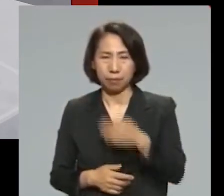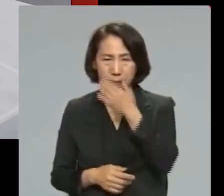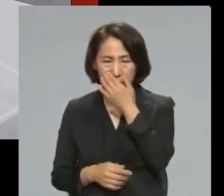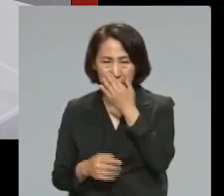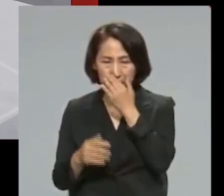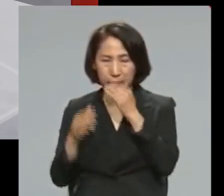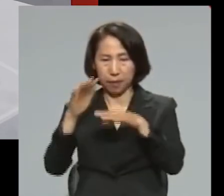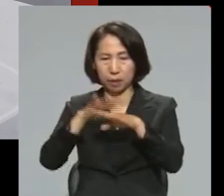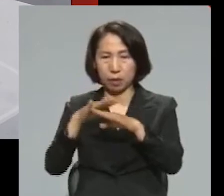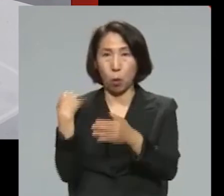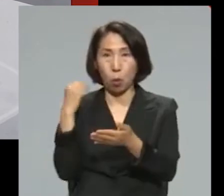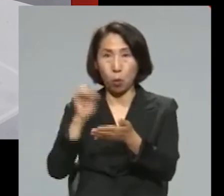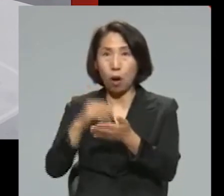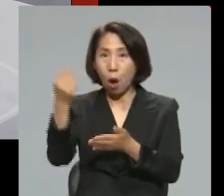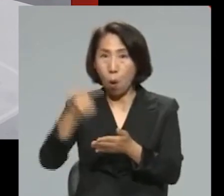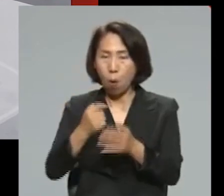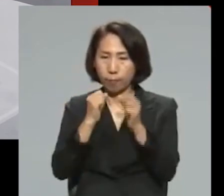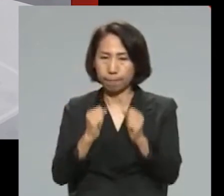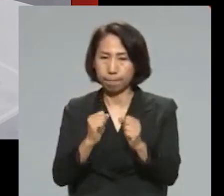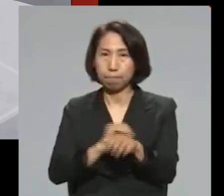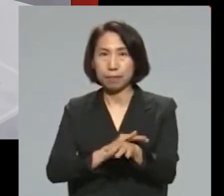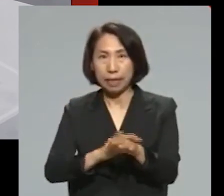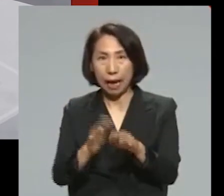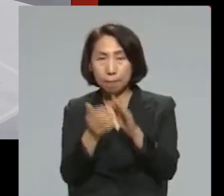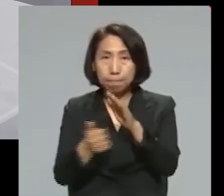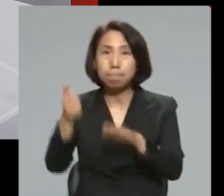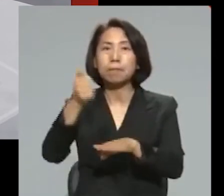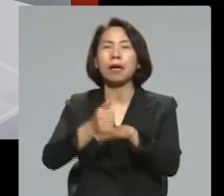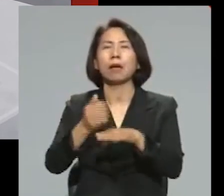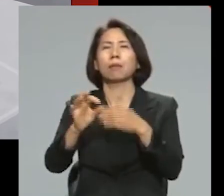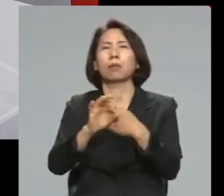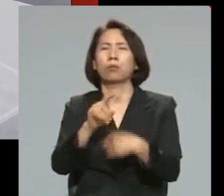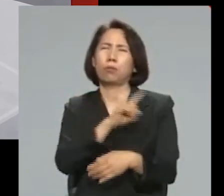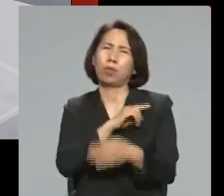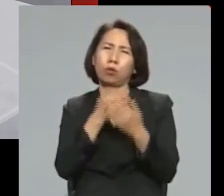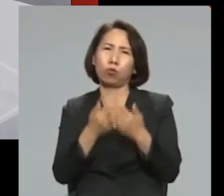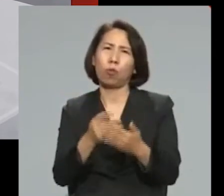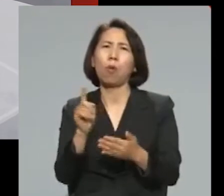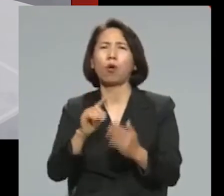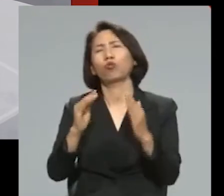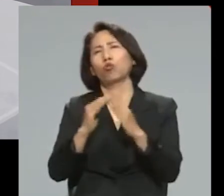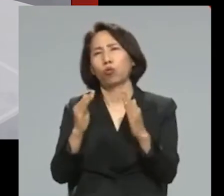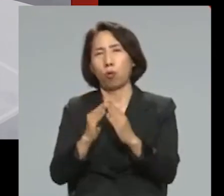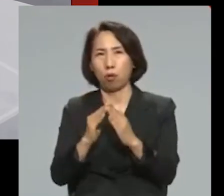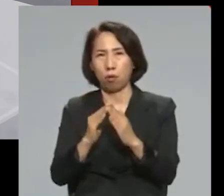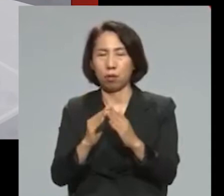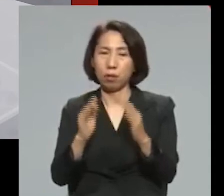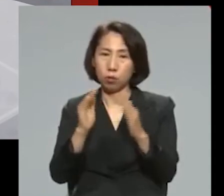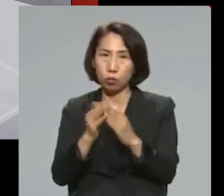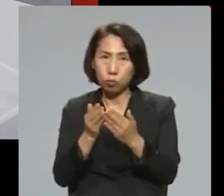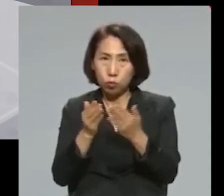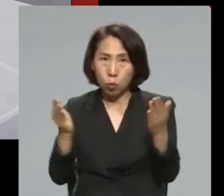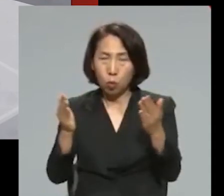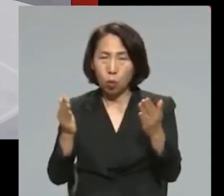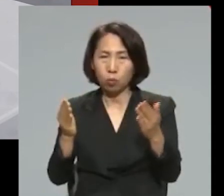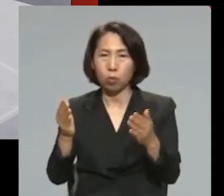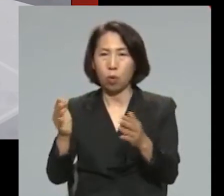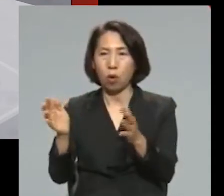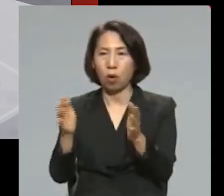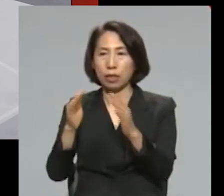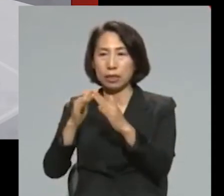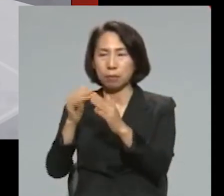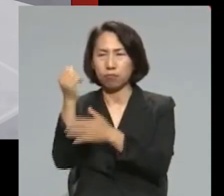귀농의 정착 성공 여부는 주거가 주 요인입니다. 주택 공급과 빈집 보금자리